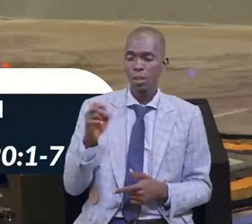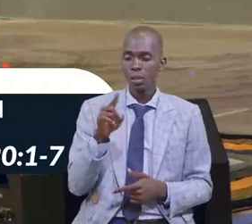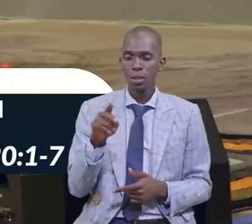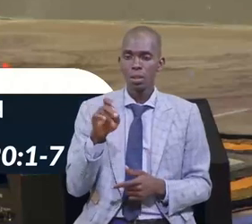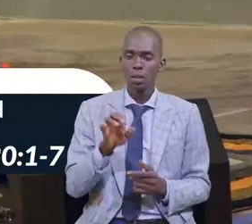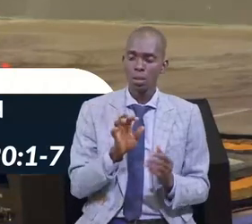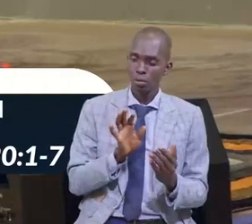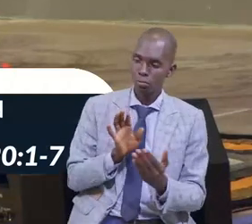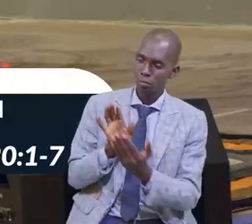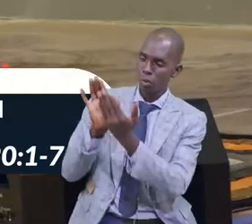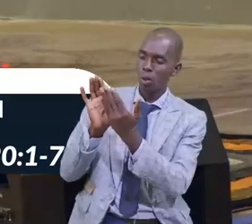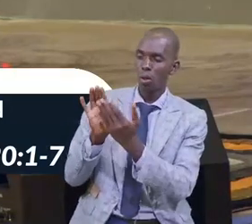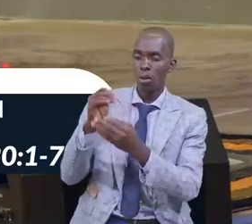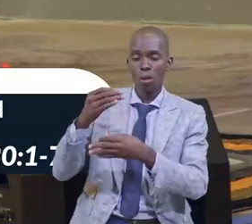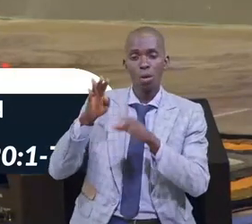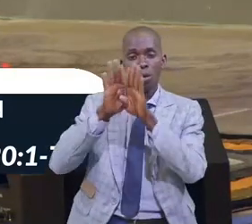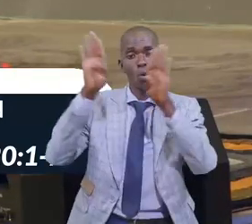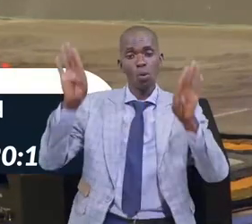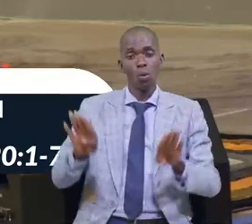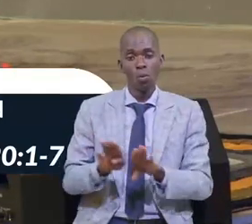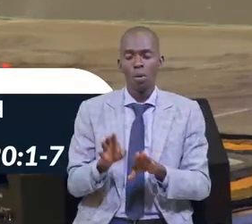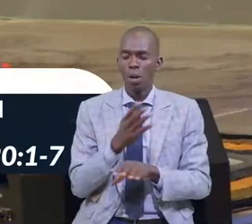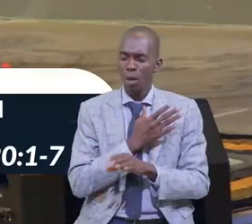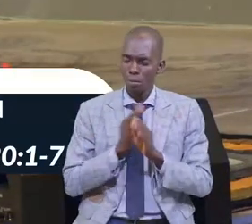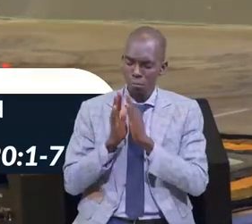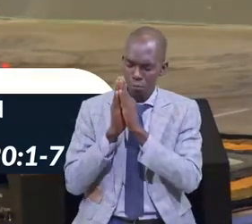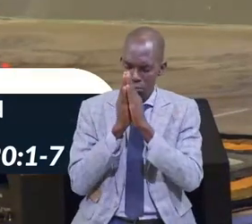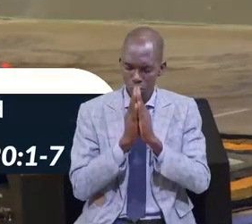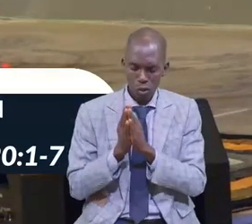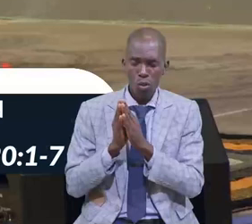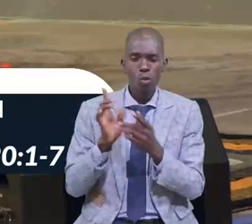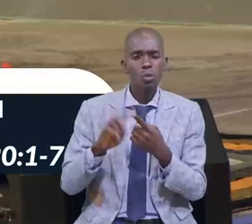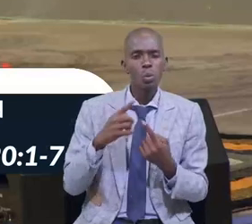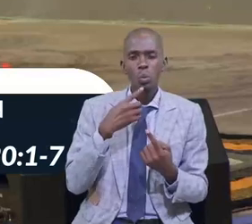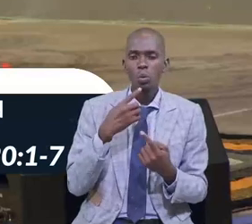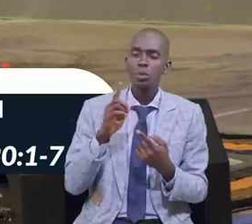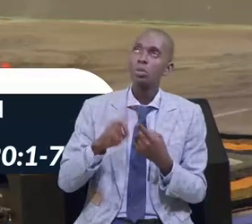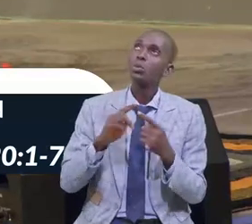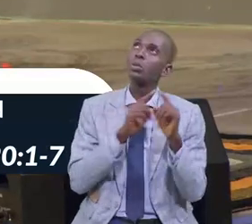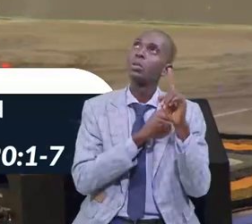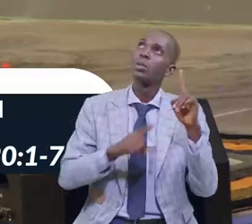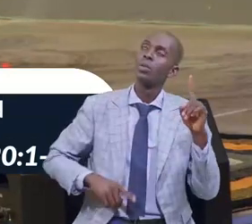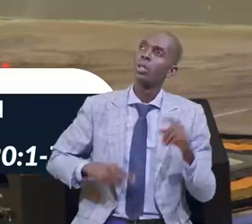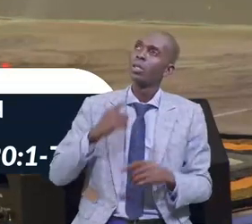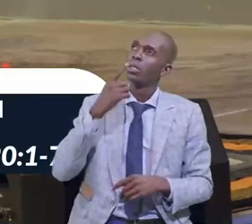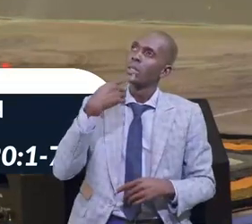Ézéchias tourna son visage contre le mur et fit cette prière à l'Éternel.